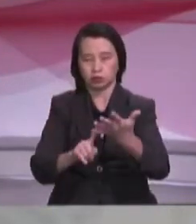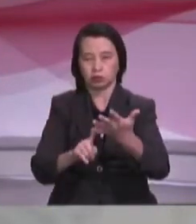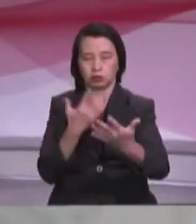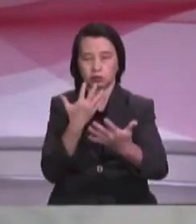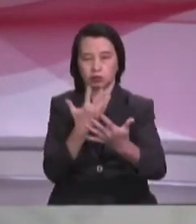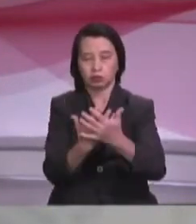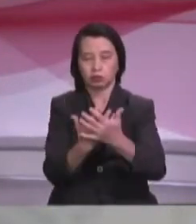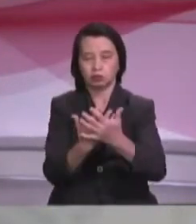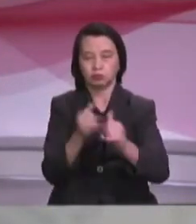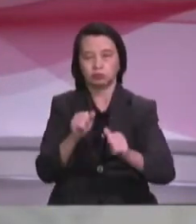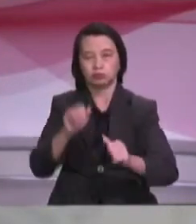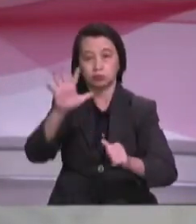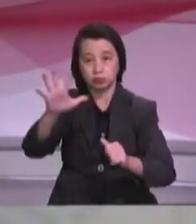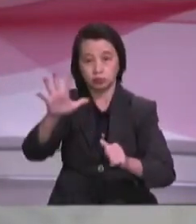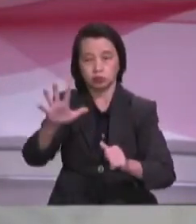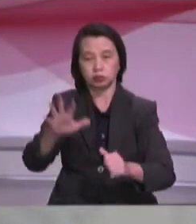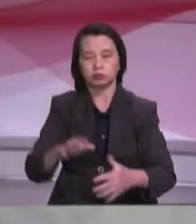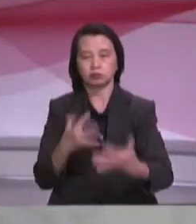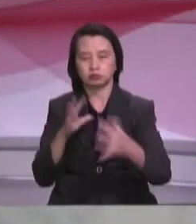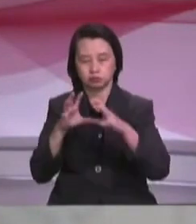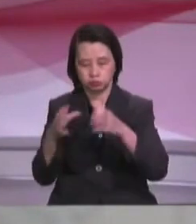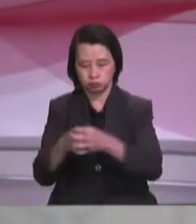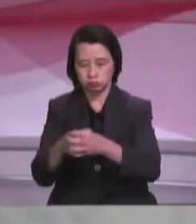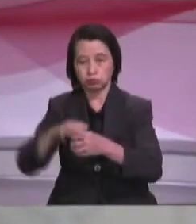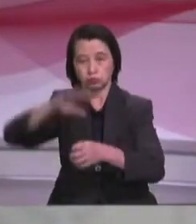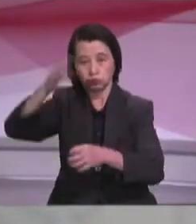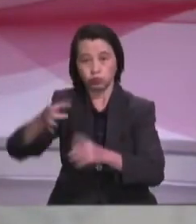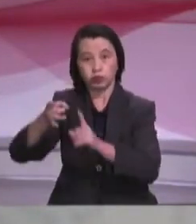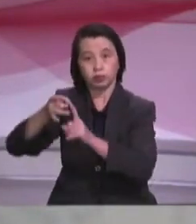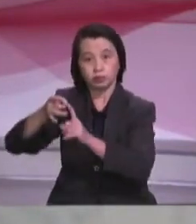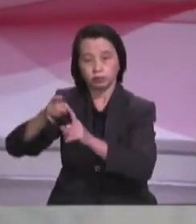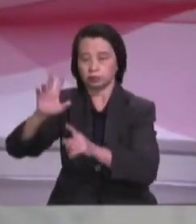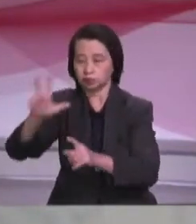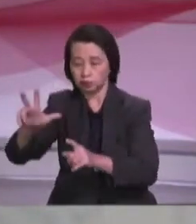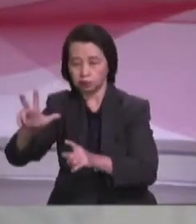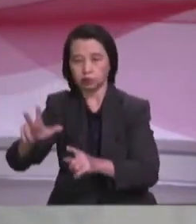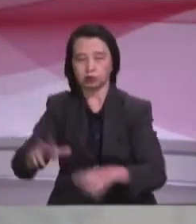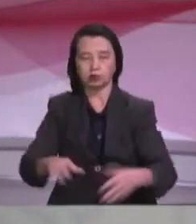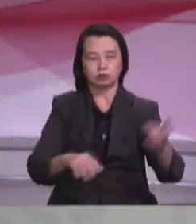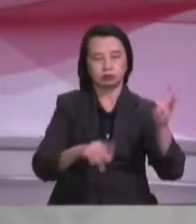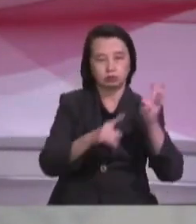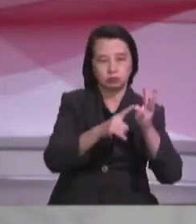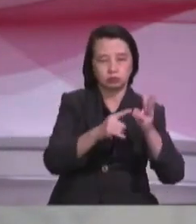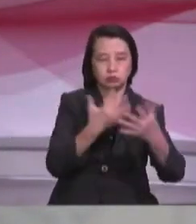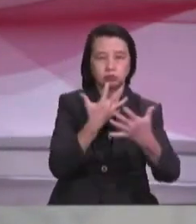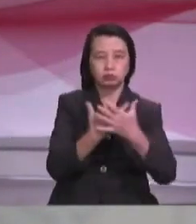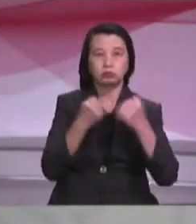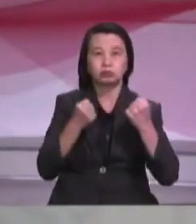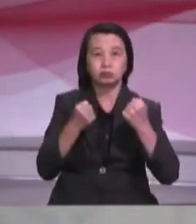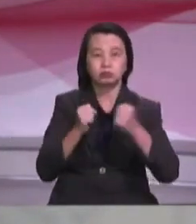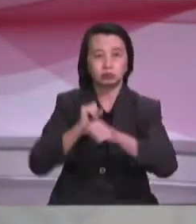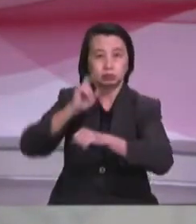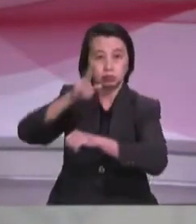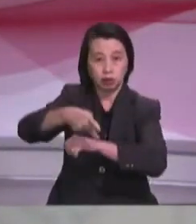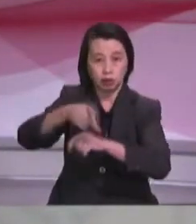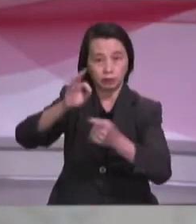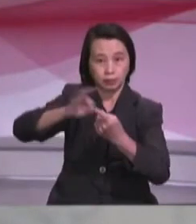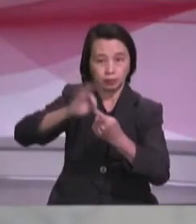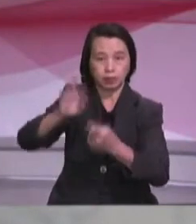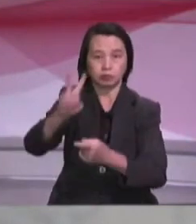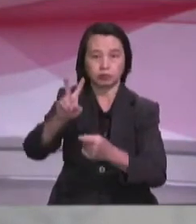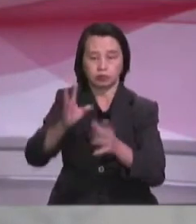tembok Bendera 5 kes, kluster tembok Bukit Besi 3 kes, kluster penjara Seberang Perai 2